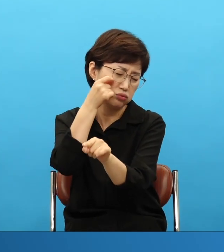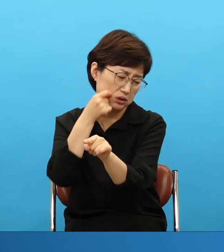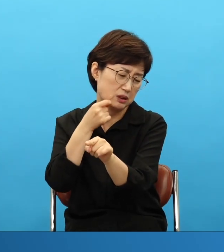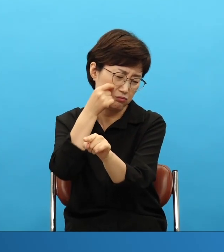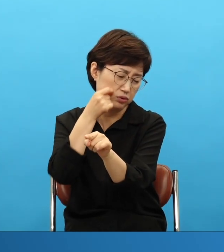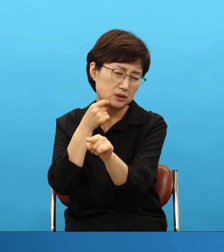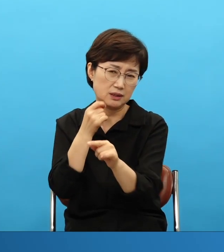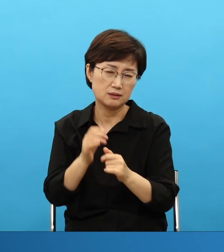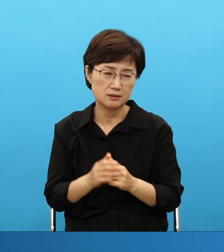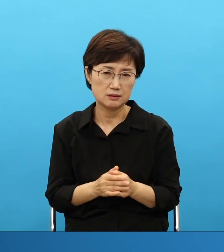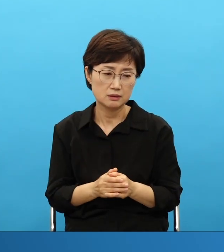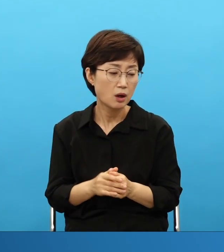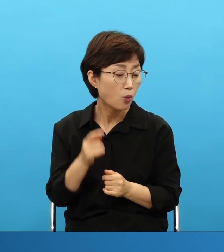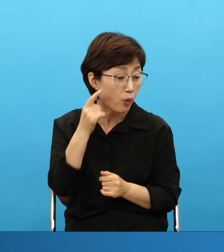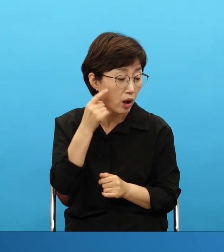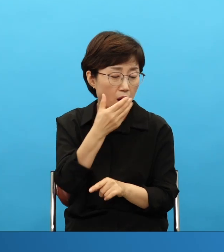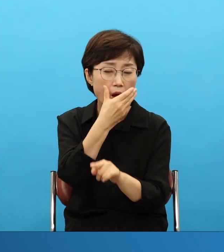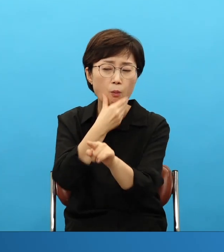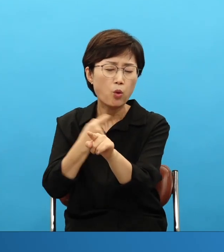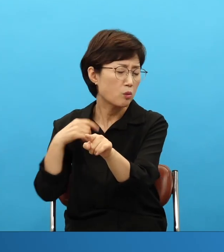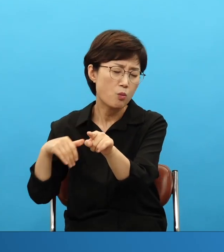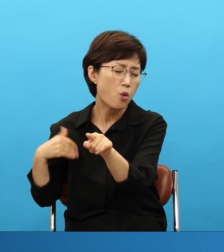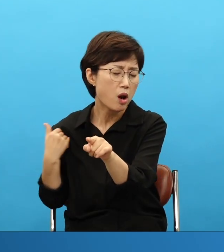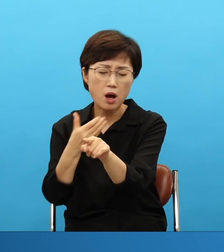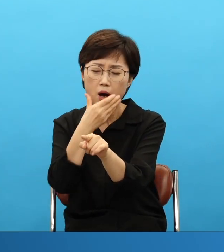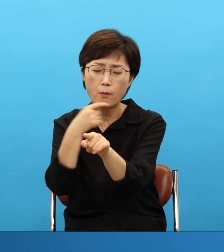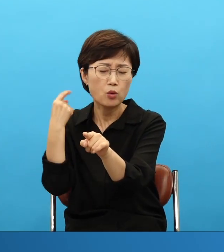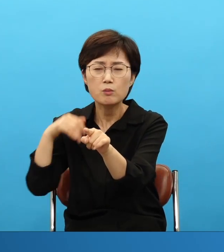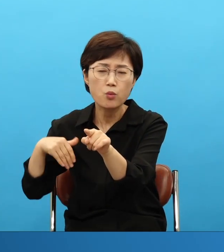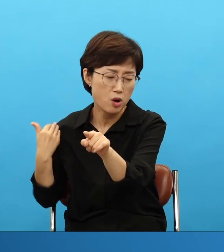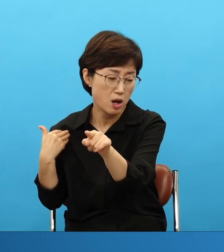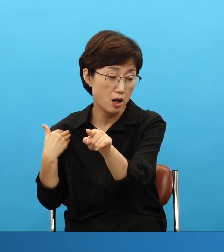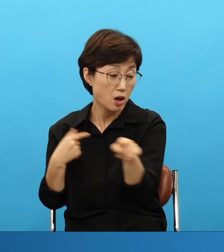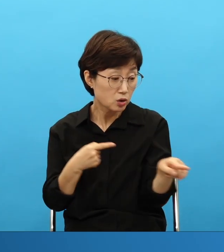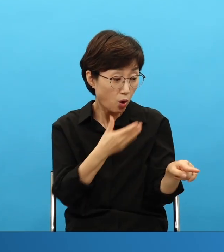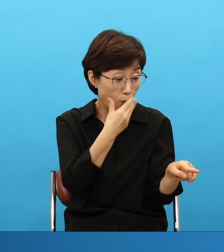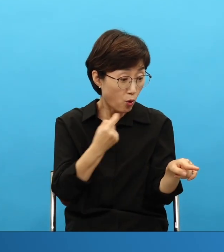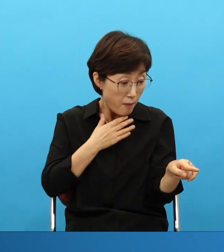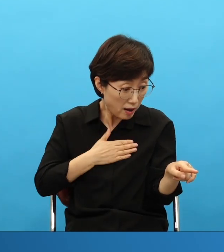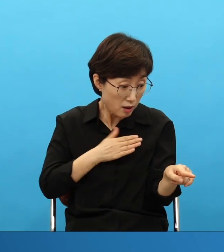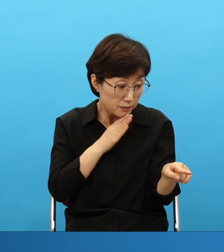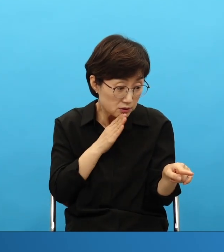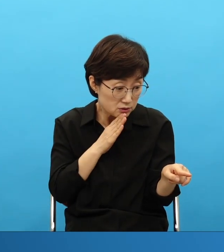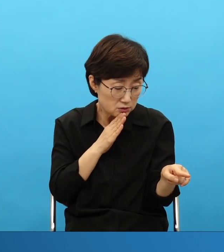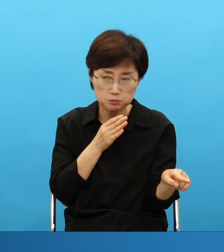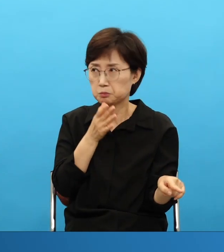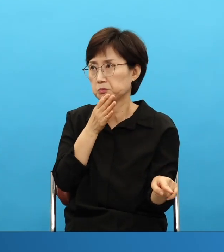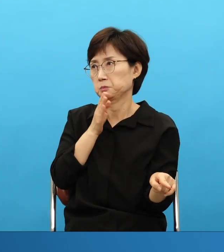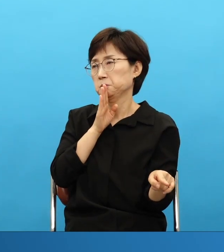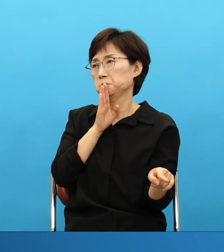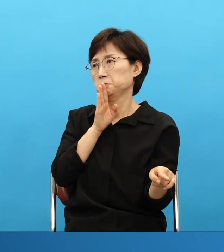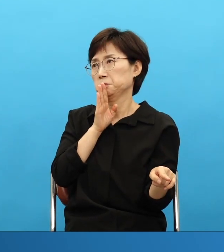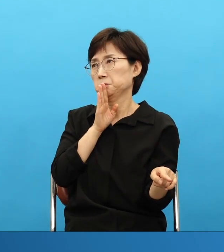거야 복음 모르고 안야 너는 지금 복음을 알지 않냐